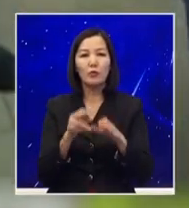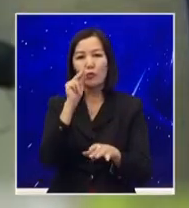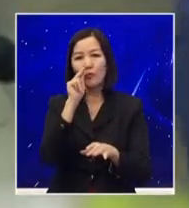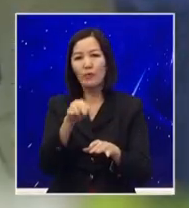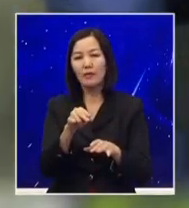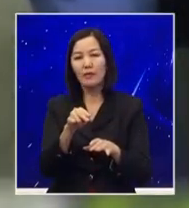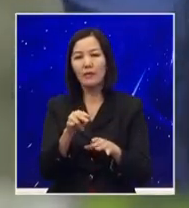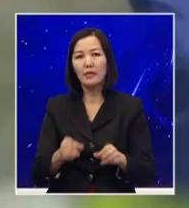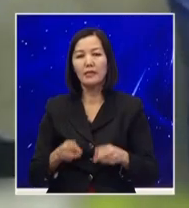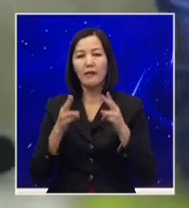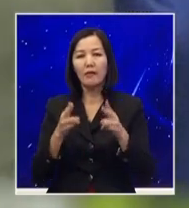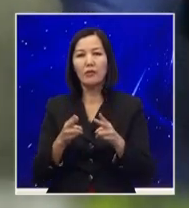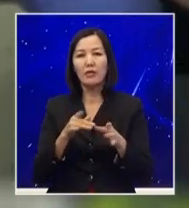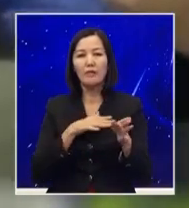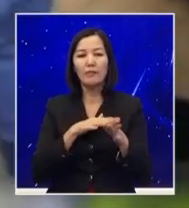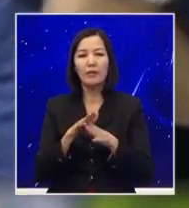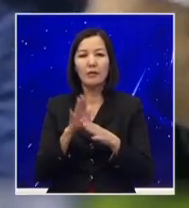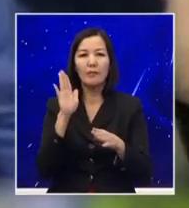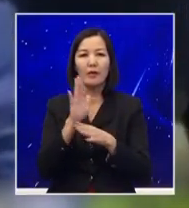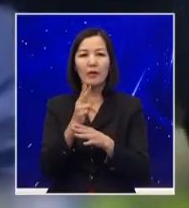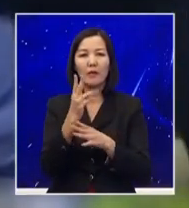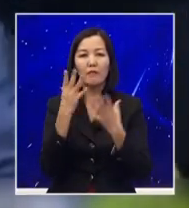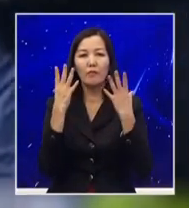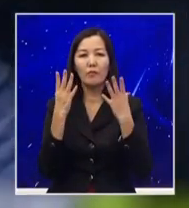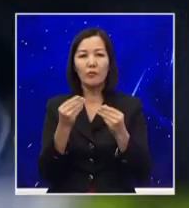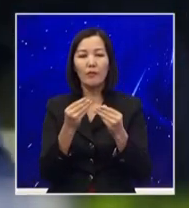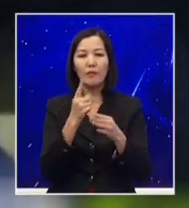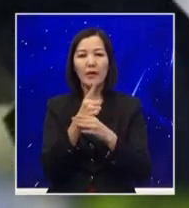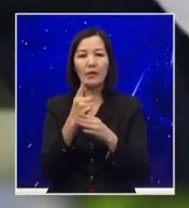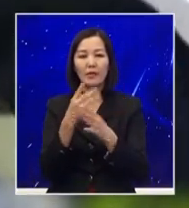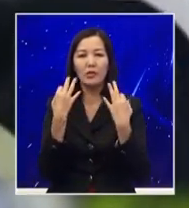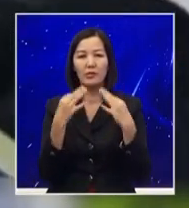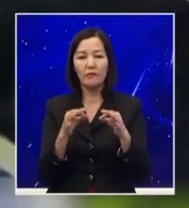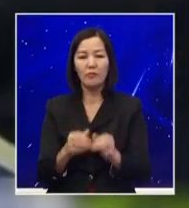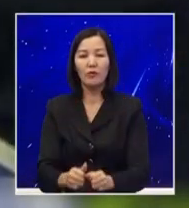виновными в совершении преступления и приговорены к 2 годам ограничения свободы.